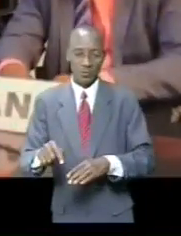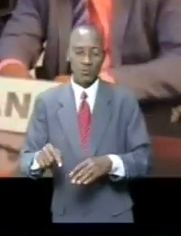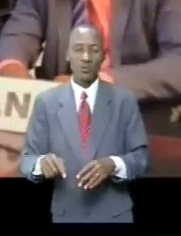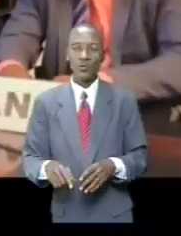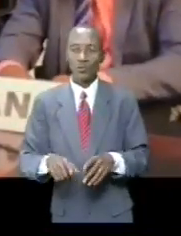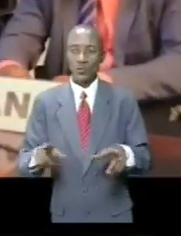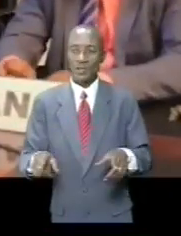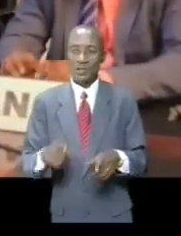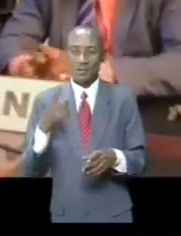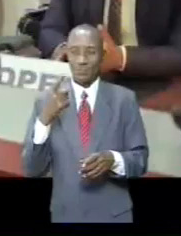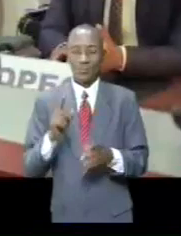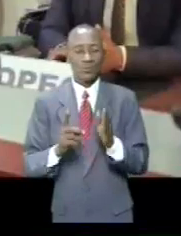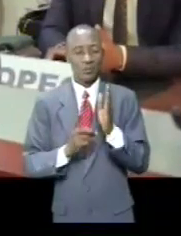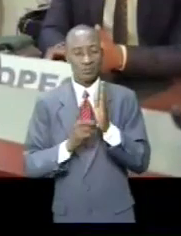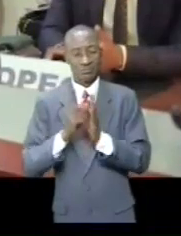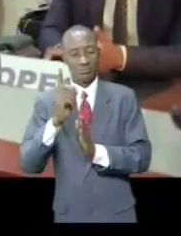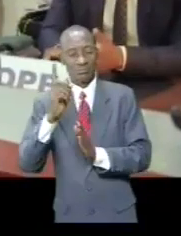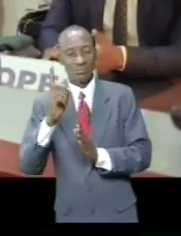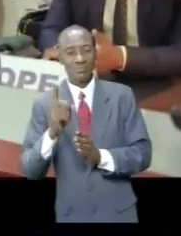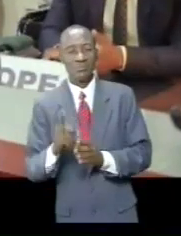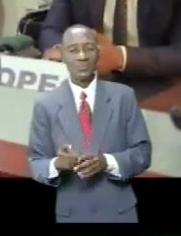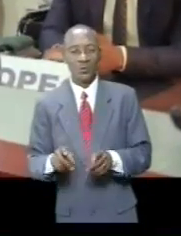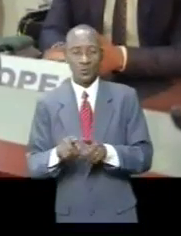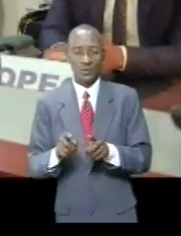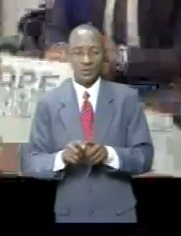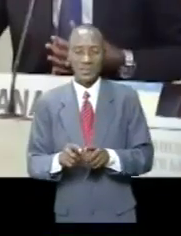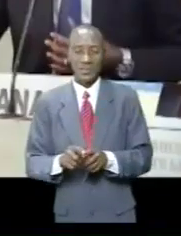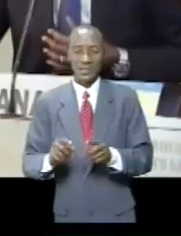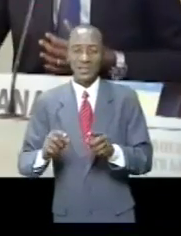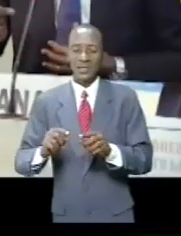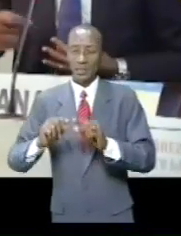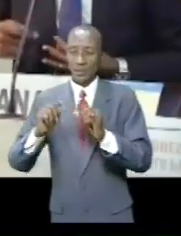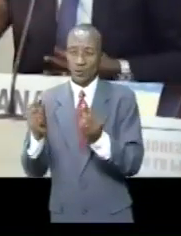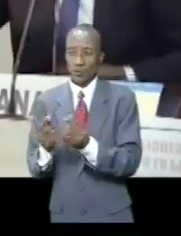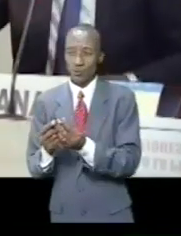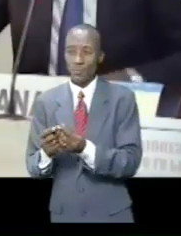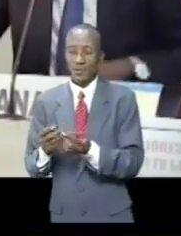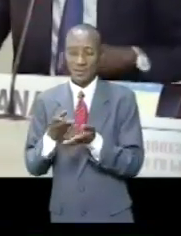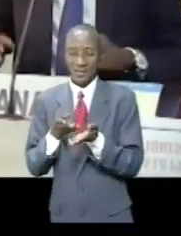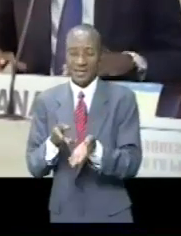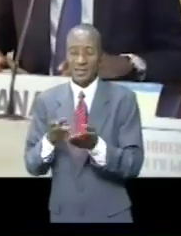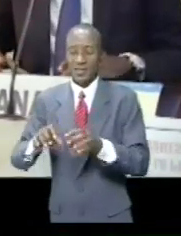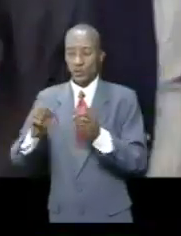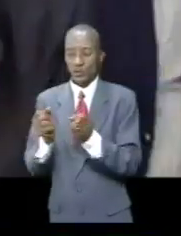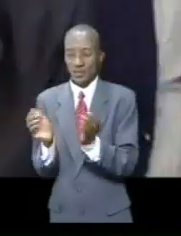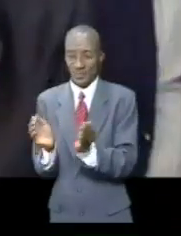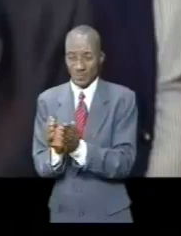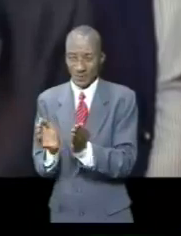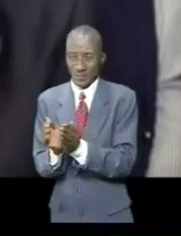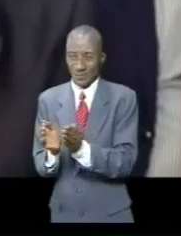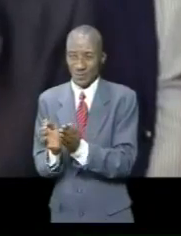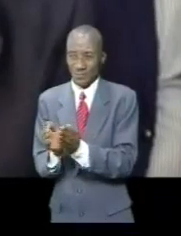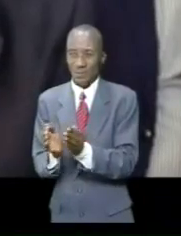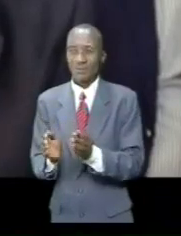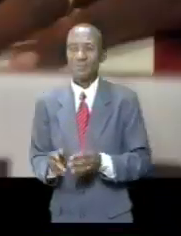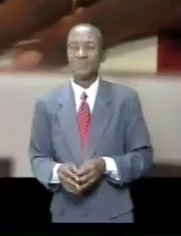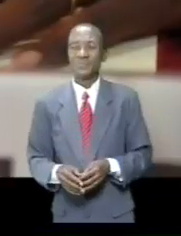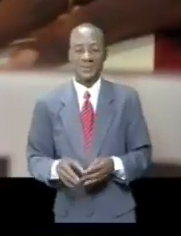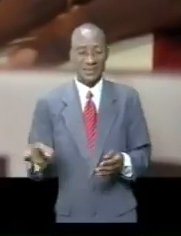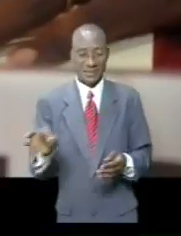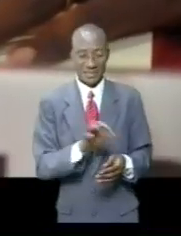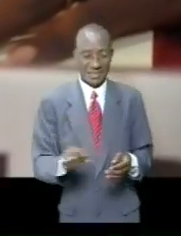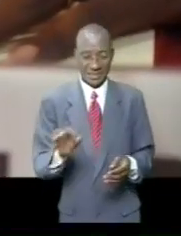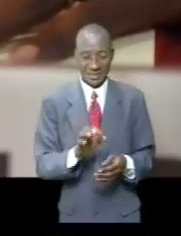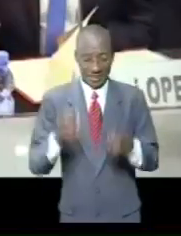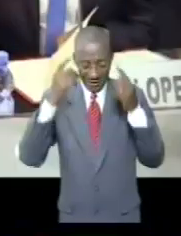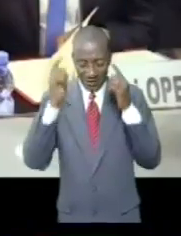investissements ANAPI et l'Office de promotion de petites et moyennes entreprises OPEC coalisent leurs efforts. Par la signature de ce protocole